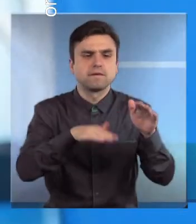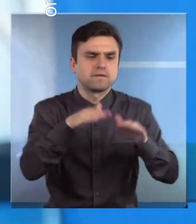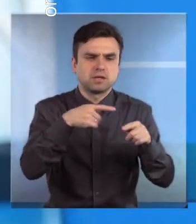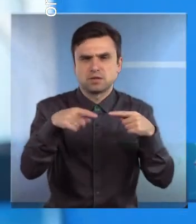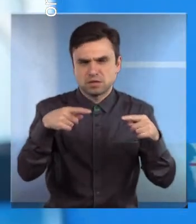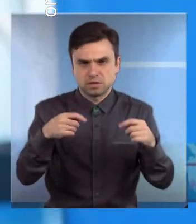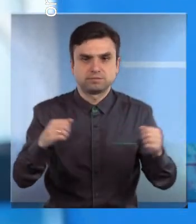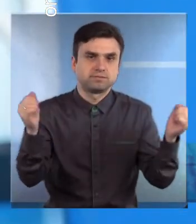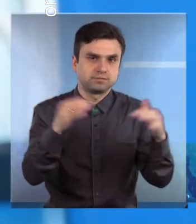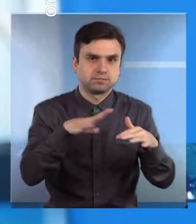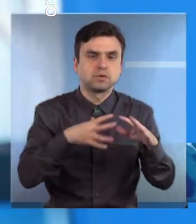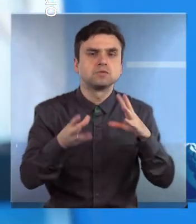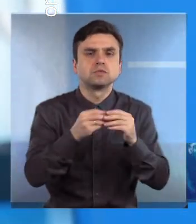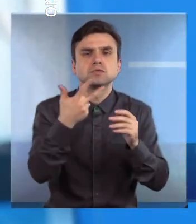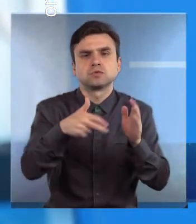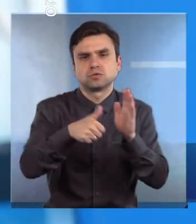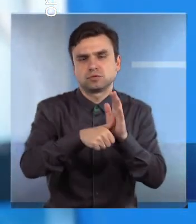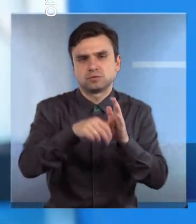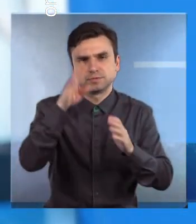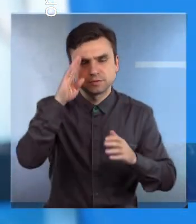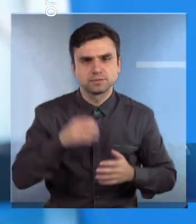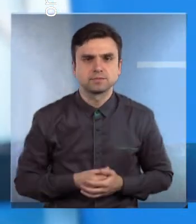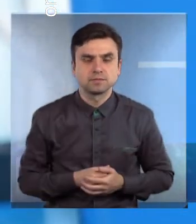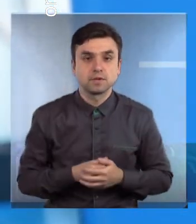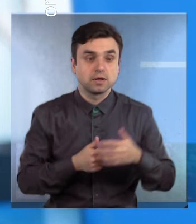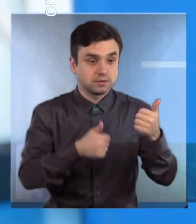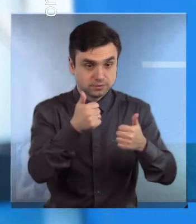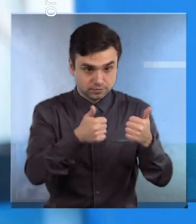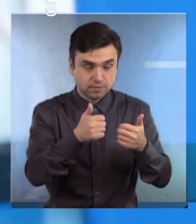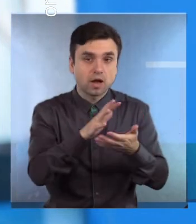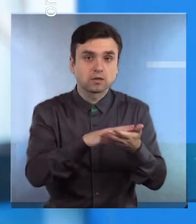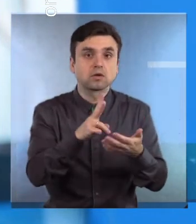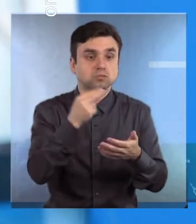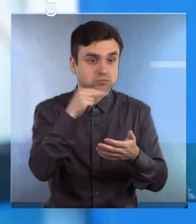тут на базі спортклубу «Молодість» проводили вже 20 турнірів,